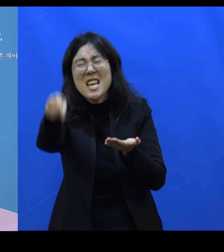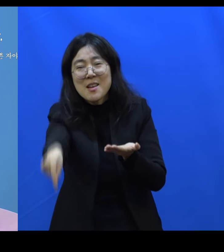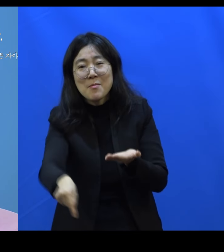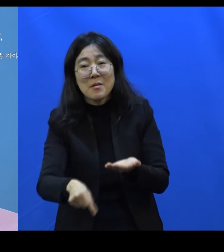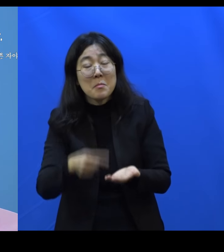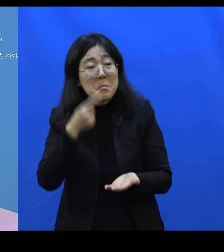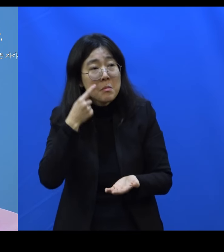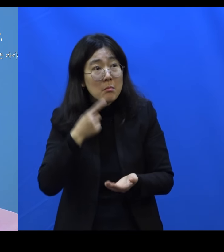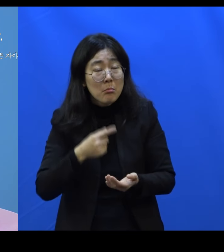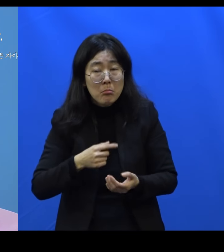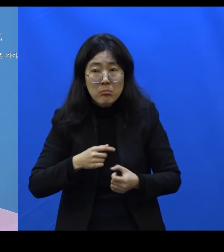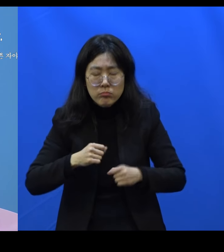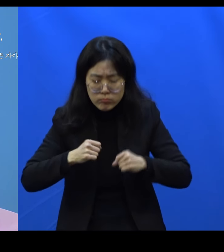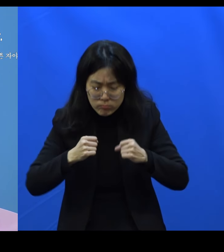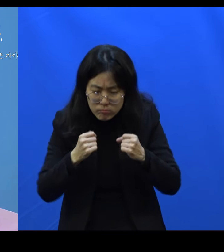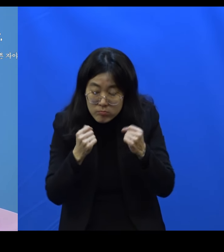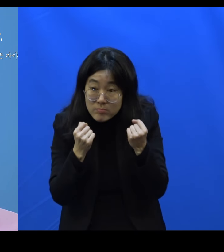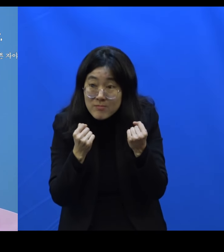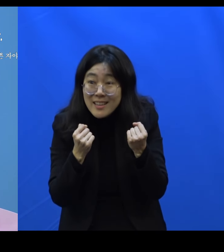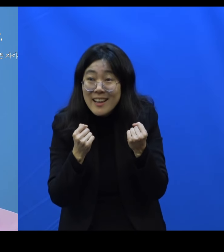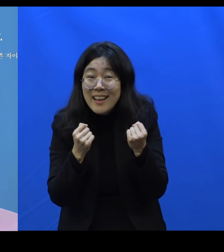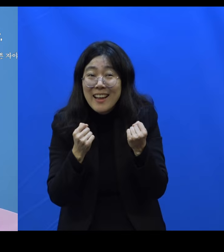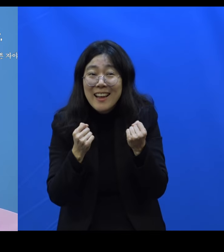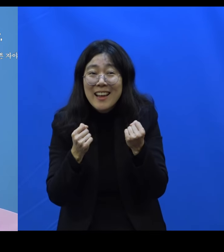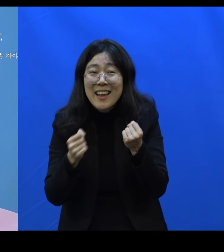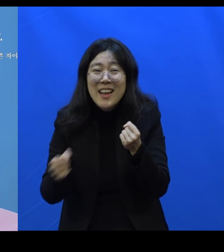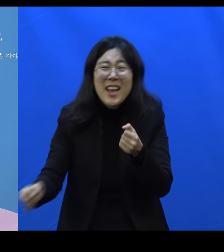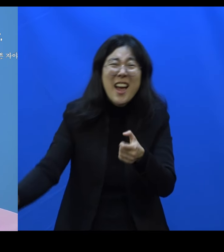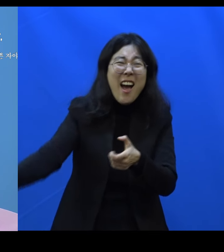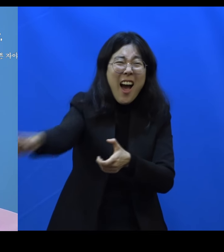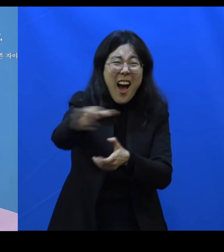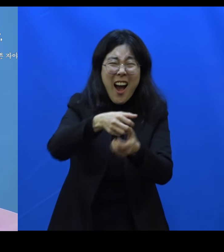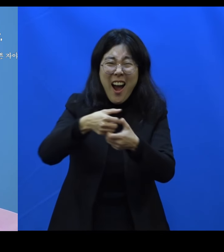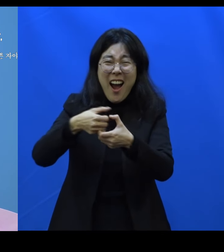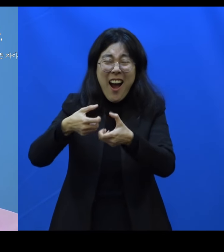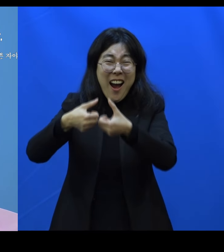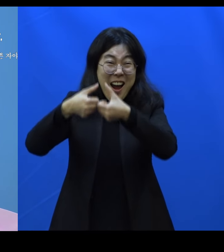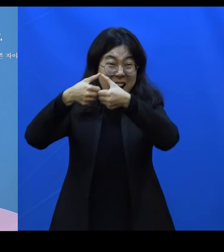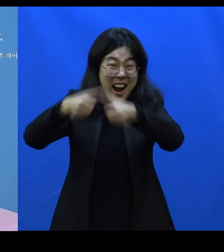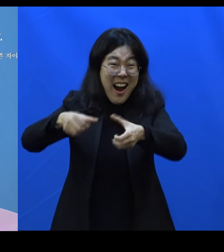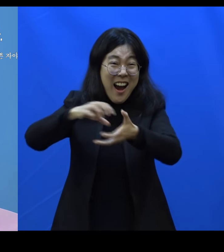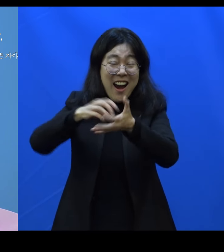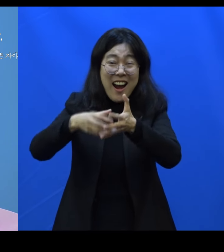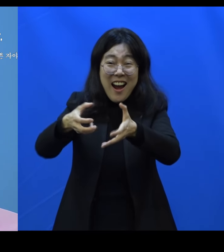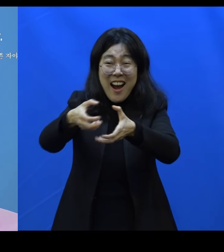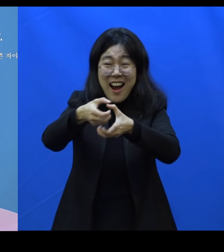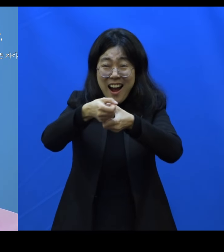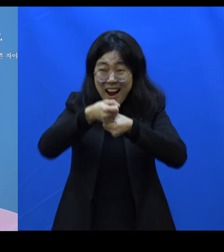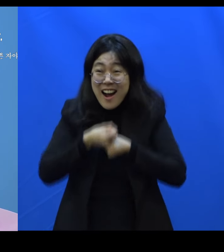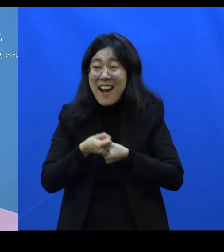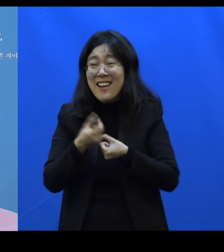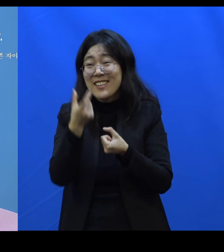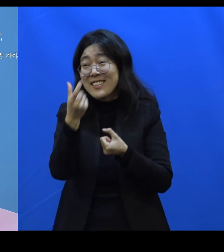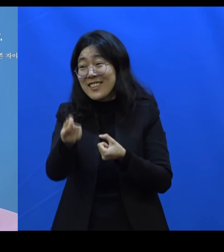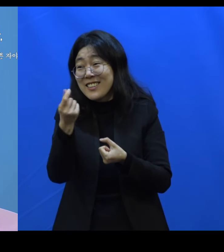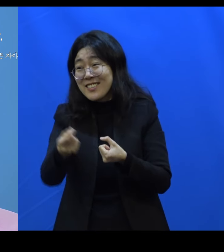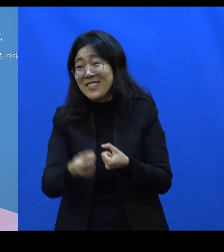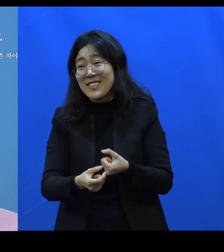복. 그때 주님의 부르심을 받고 난 이후 주님과 동행하며 감동적인 순간들,